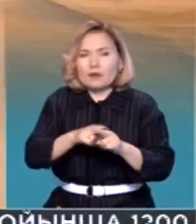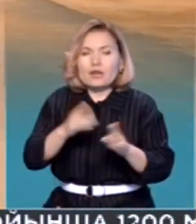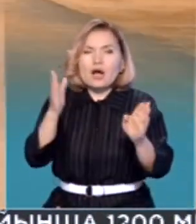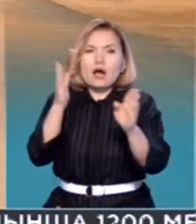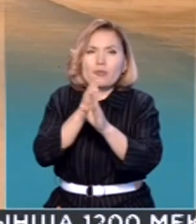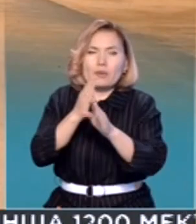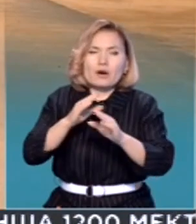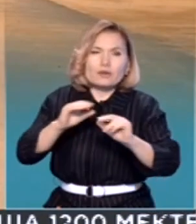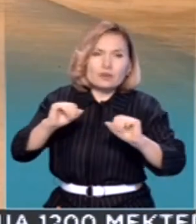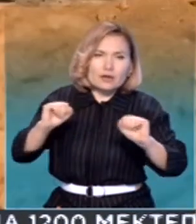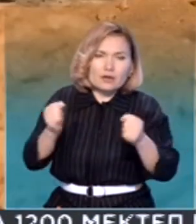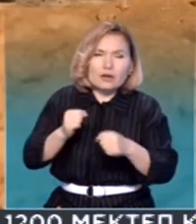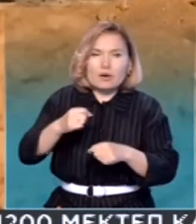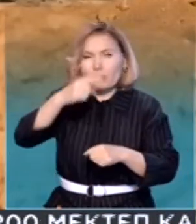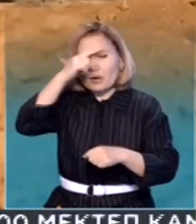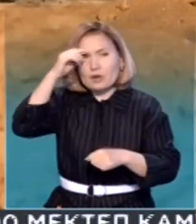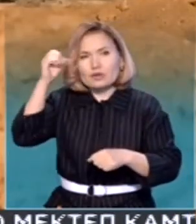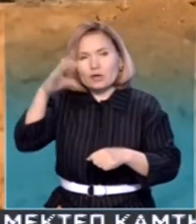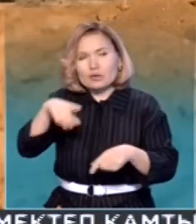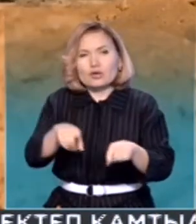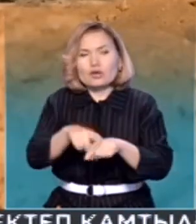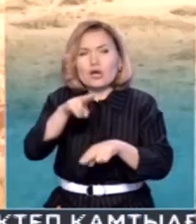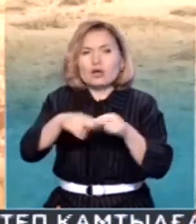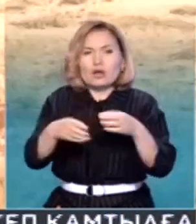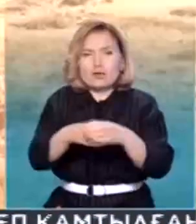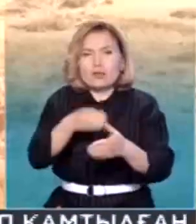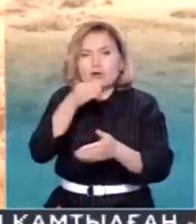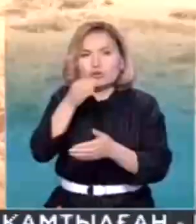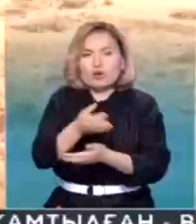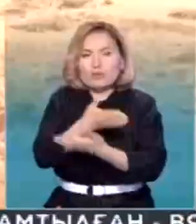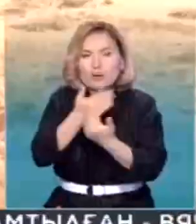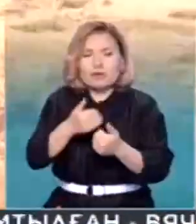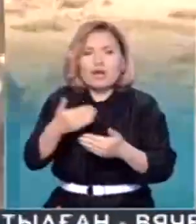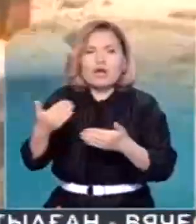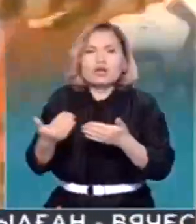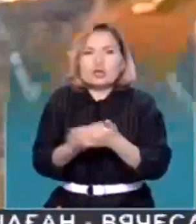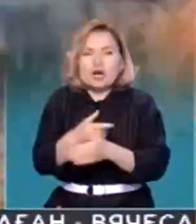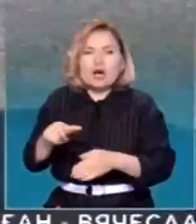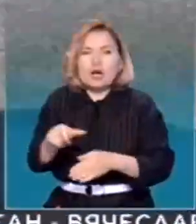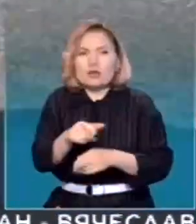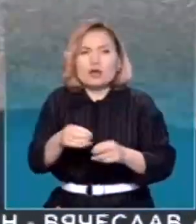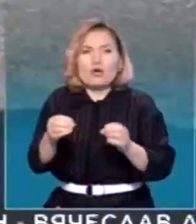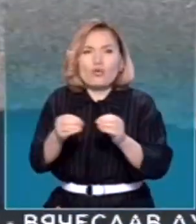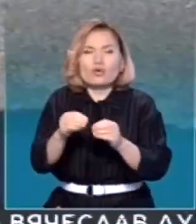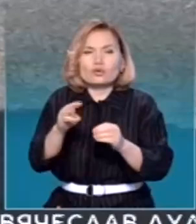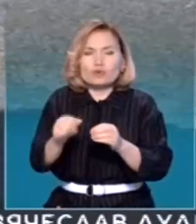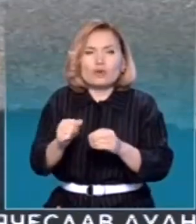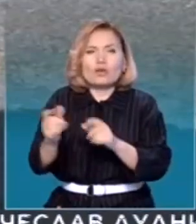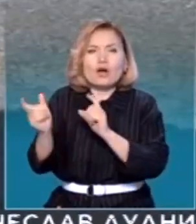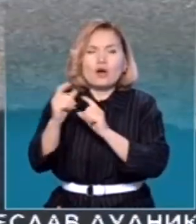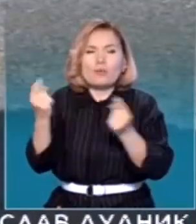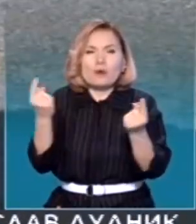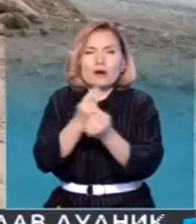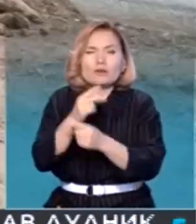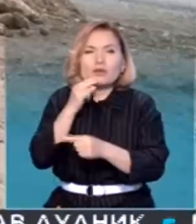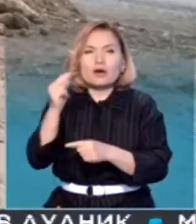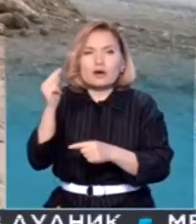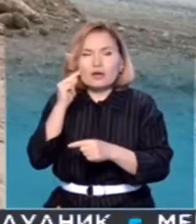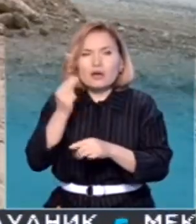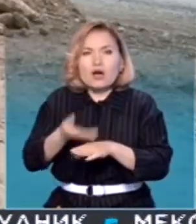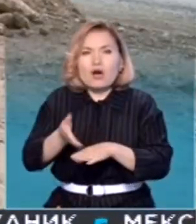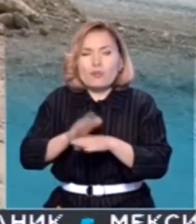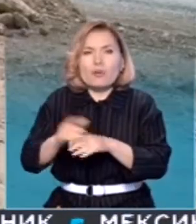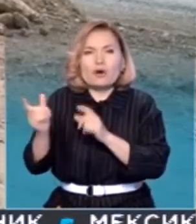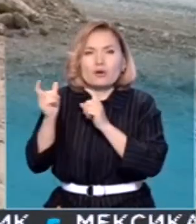ауа райының қолайсыздығы мен мердігердің жауапсыздығы тағы бар. Ал жаңадан салынған жолды 10 тоннадан артық жүкті тасайтын қытайлық жүк